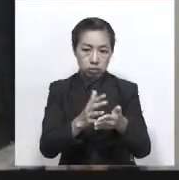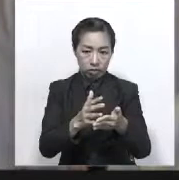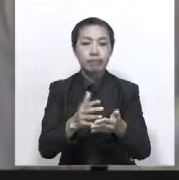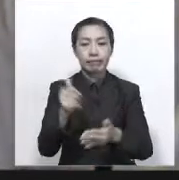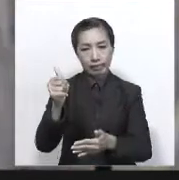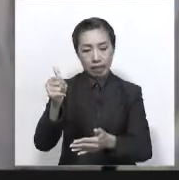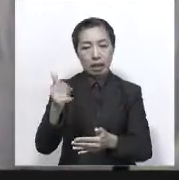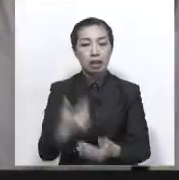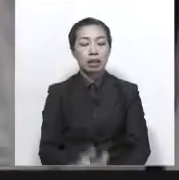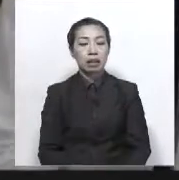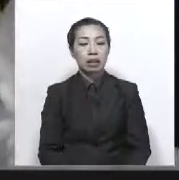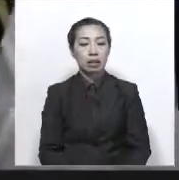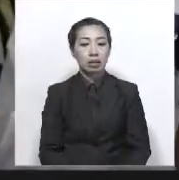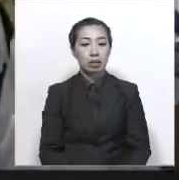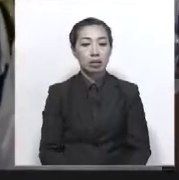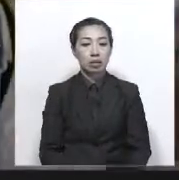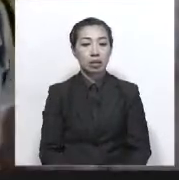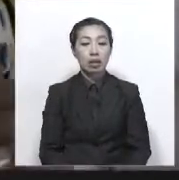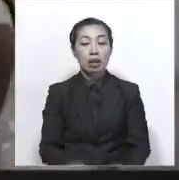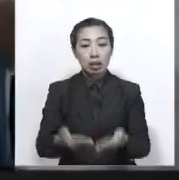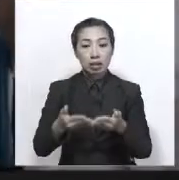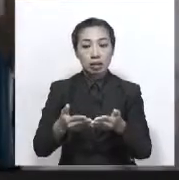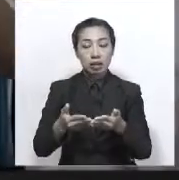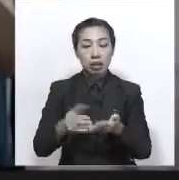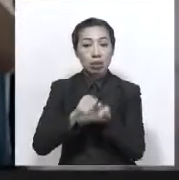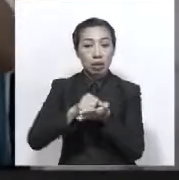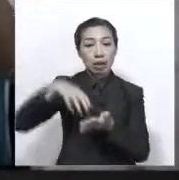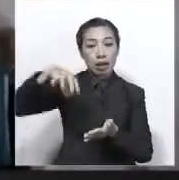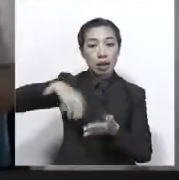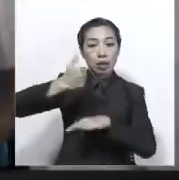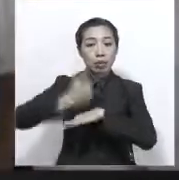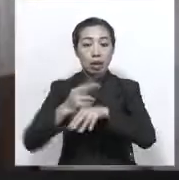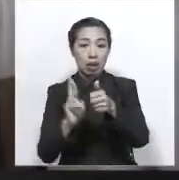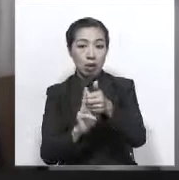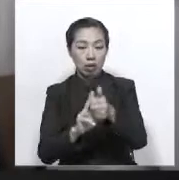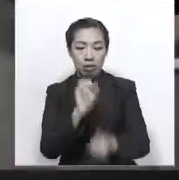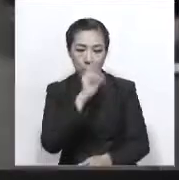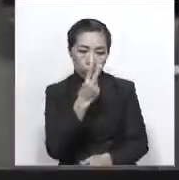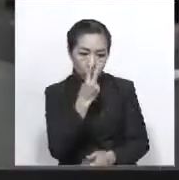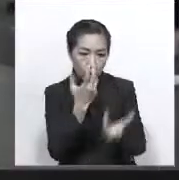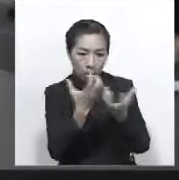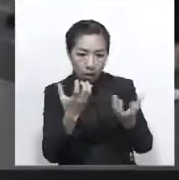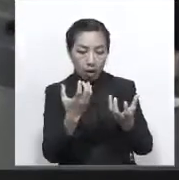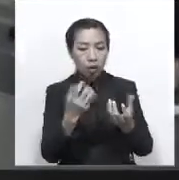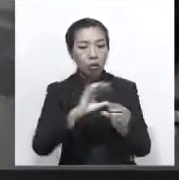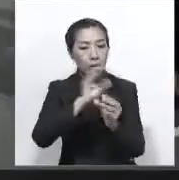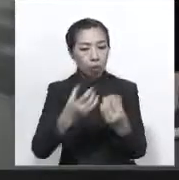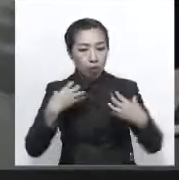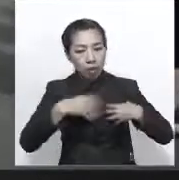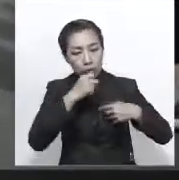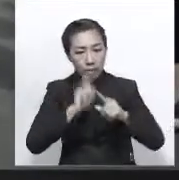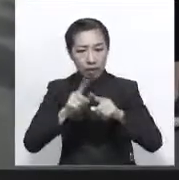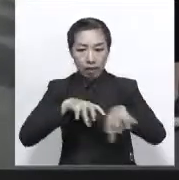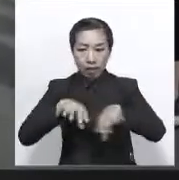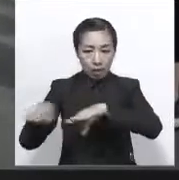นายนัทจับใจรองอธิบดีกรมเจ้าท่าได้สั่งการให้มีการตรวจสอบอุปกรณ์ให้มีสภาพพร้อมใช้งานที่บริเวณท่า